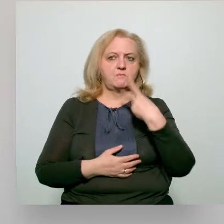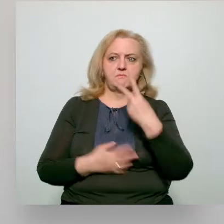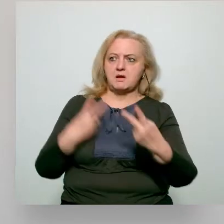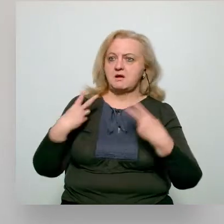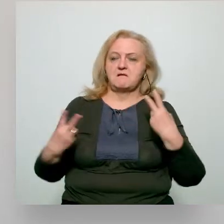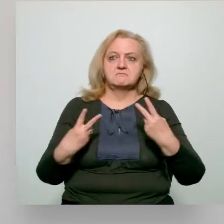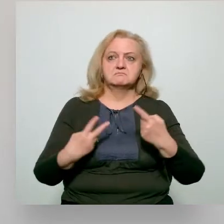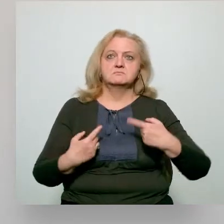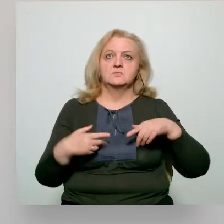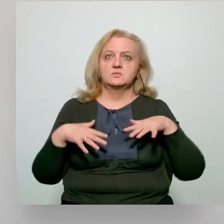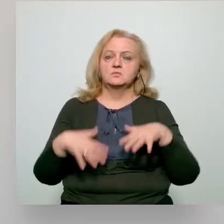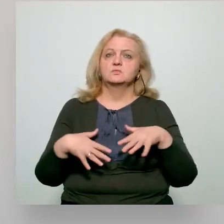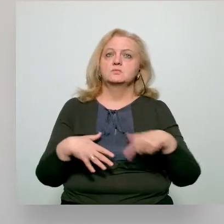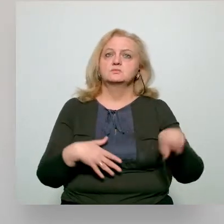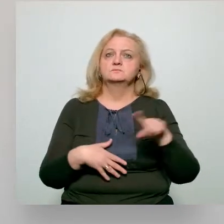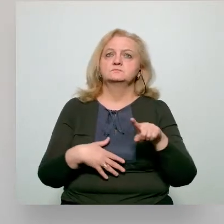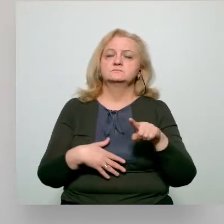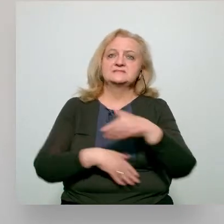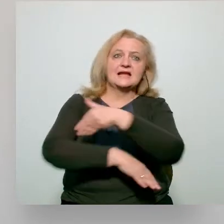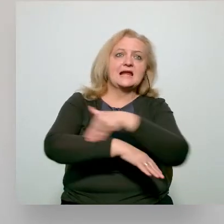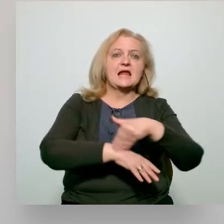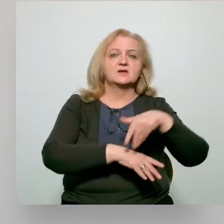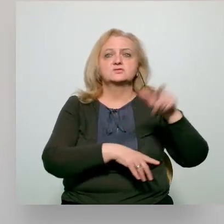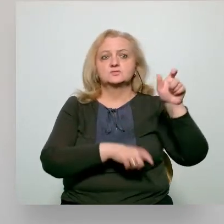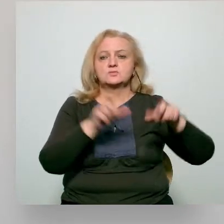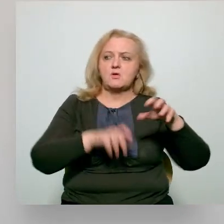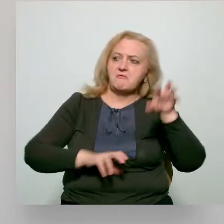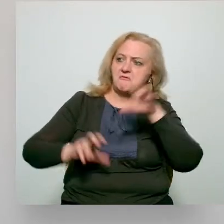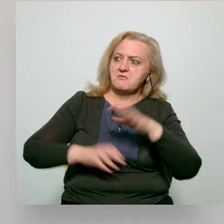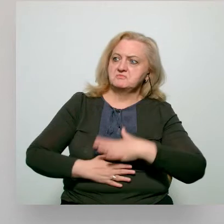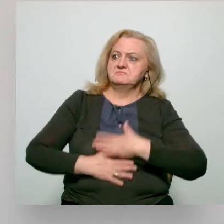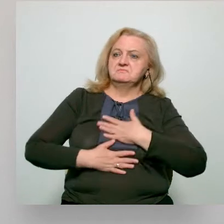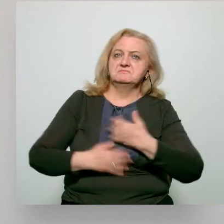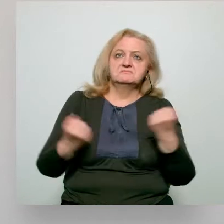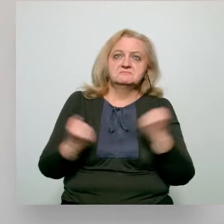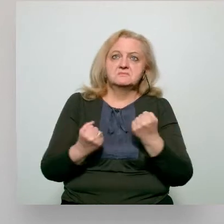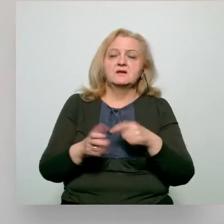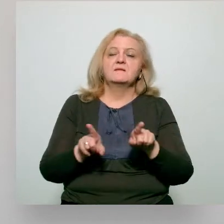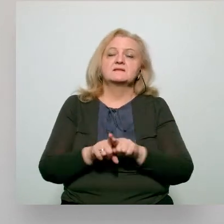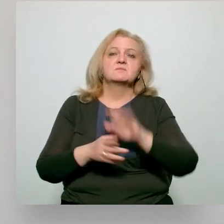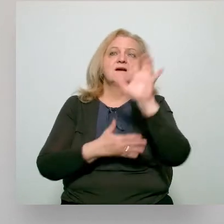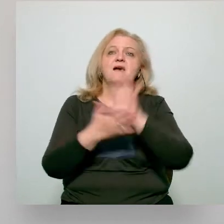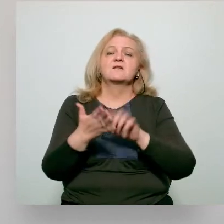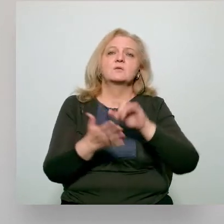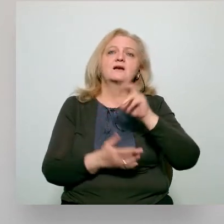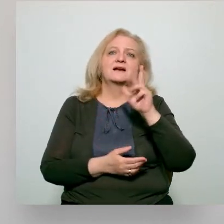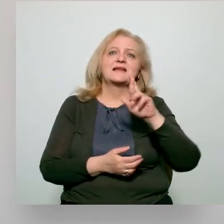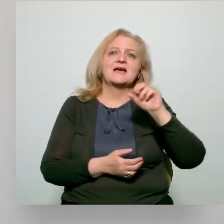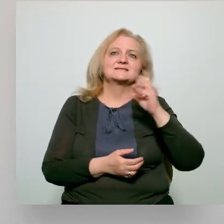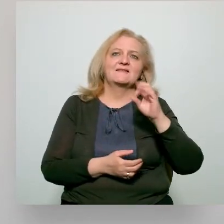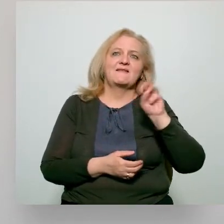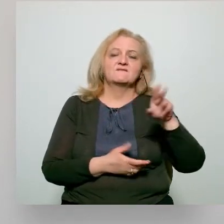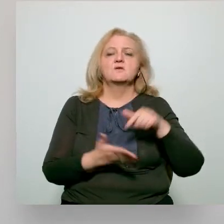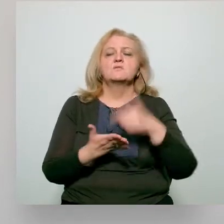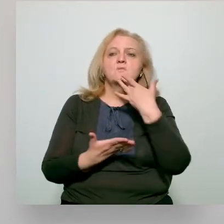wielu, szczególnie zagranicznych obserwatorów. Czytałem artykuł Iwana Krastewa, gdzie on w ogóle mówi, że